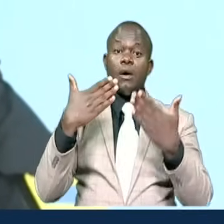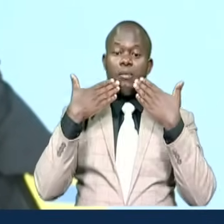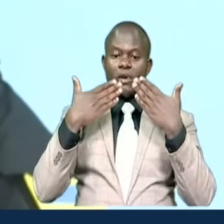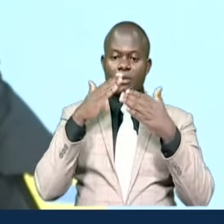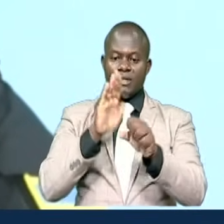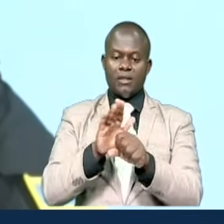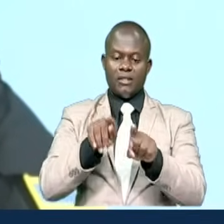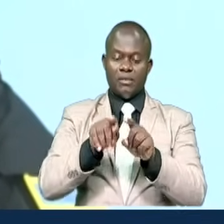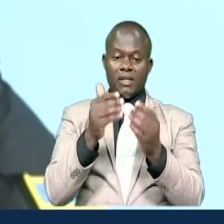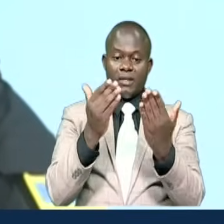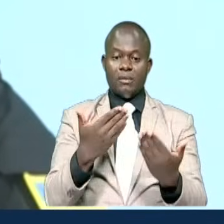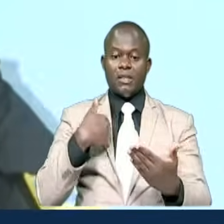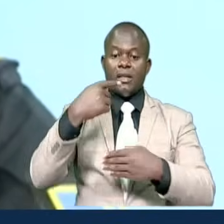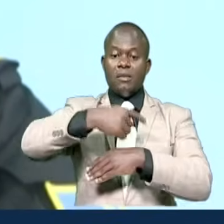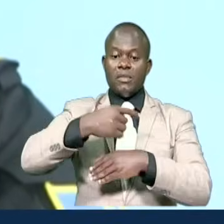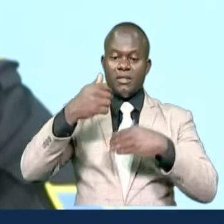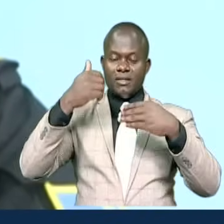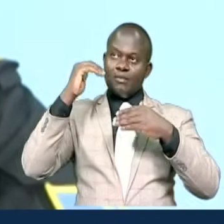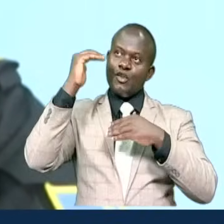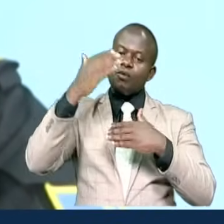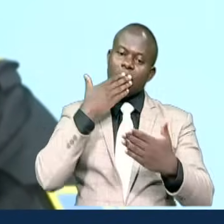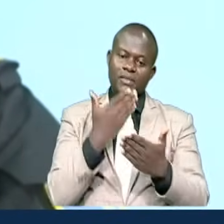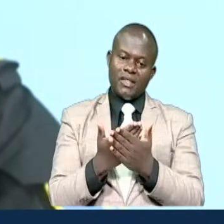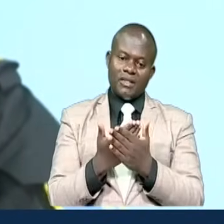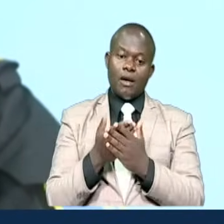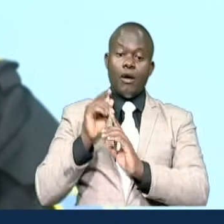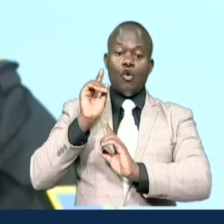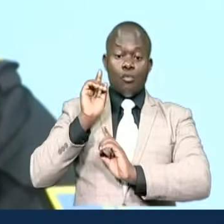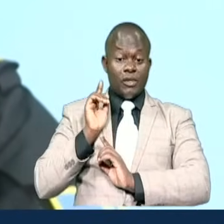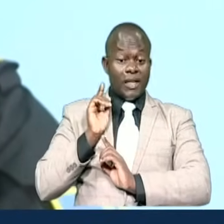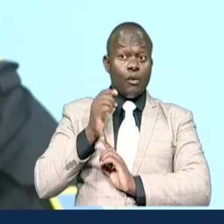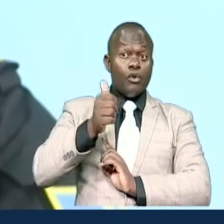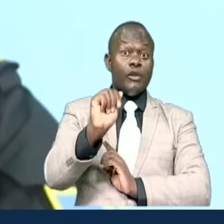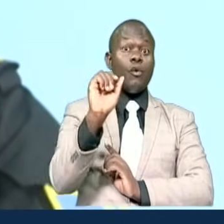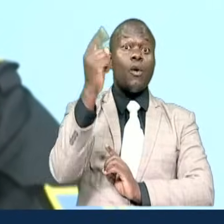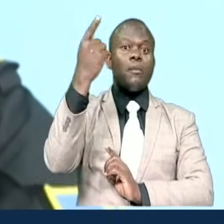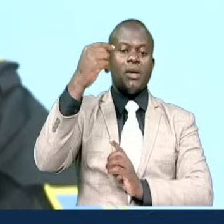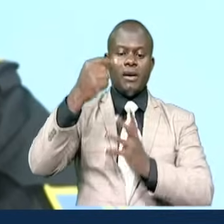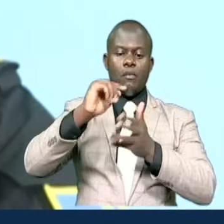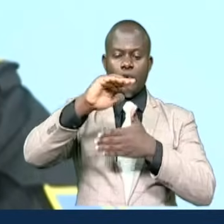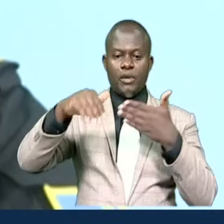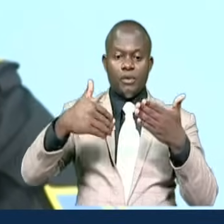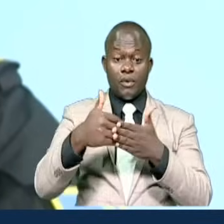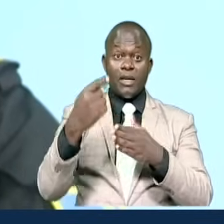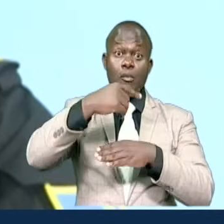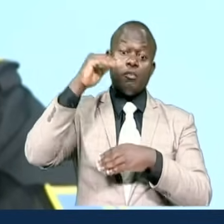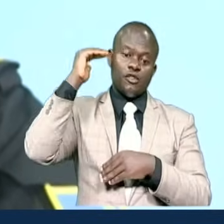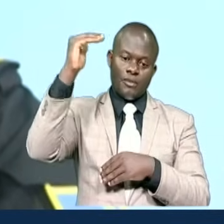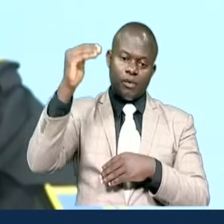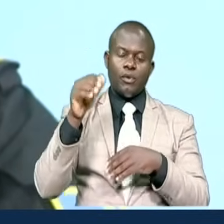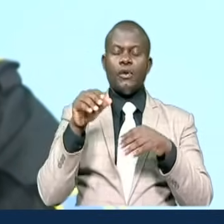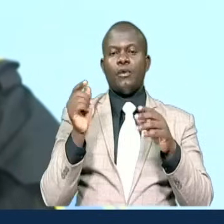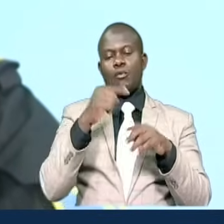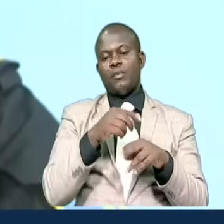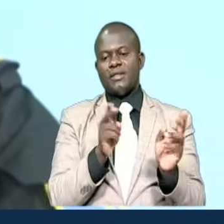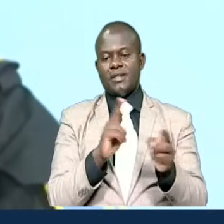namwe muzagire iminsi mikuru myiza kandi umutekano ni wo wibanze muri byose haba ari mu minsi mikuru no mu minsi